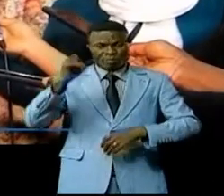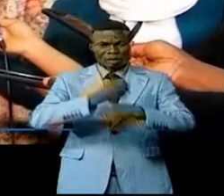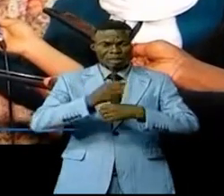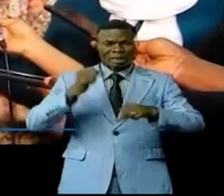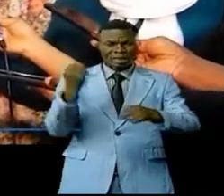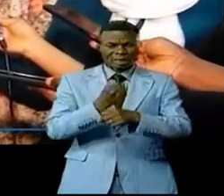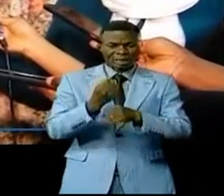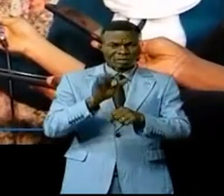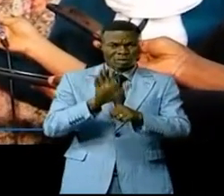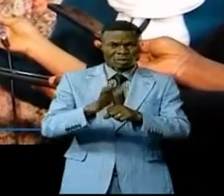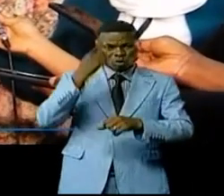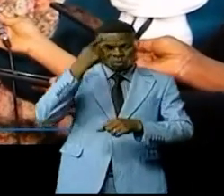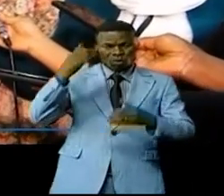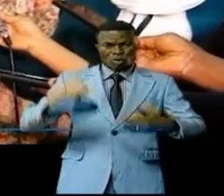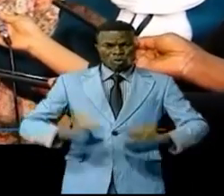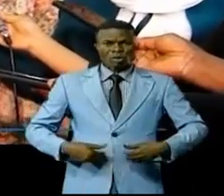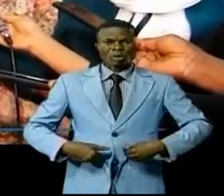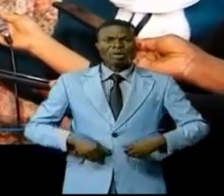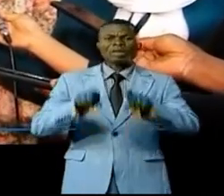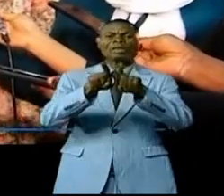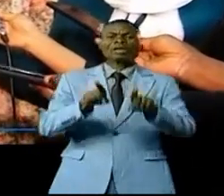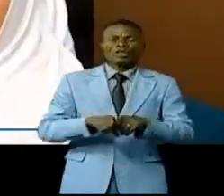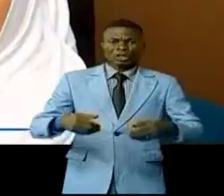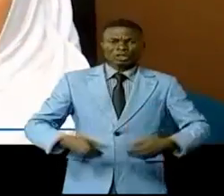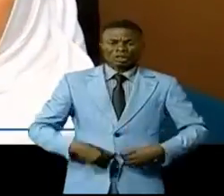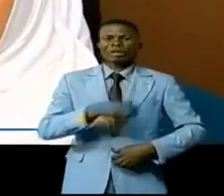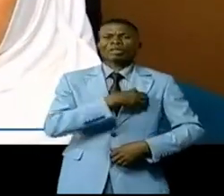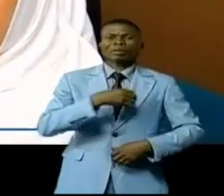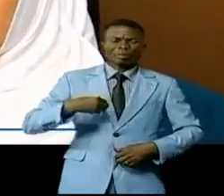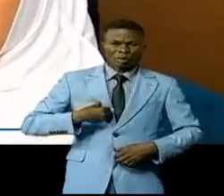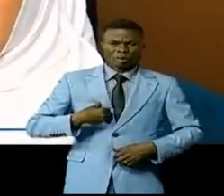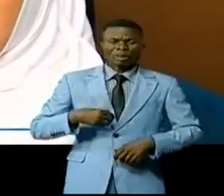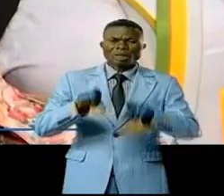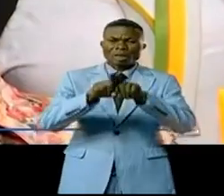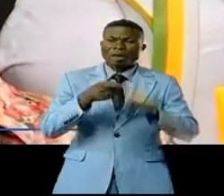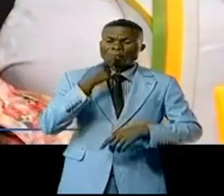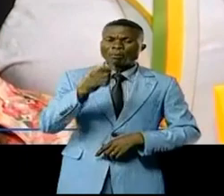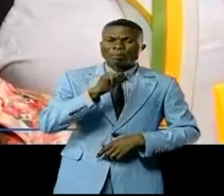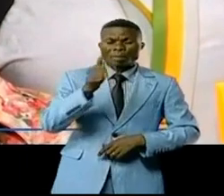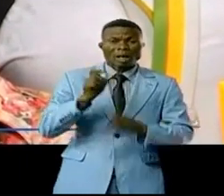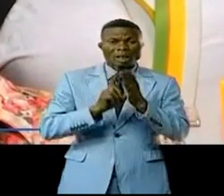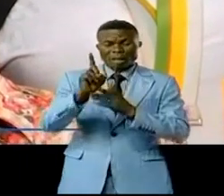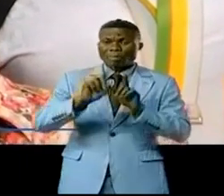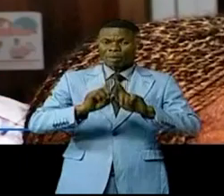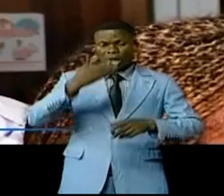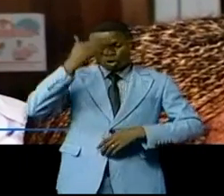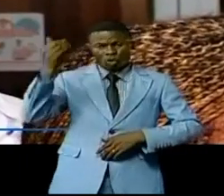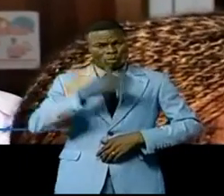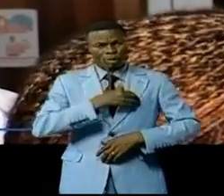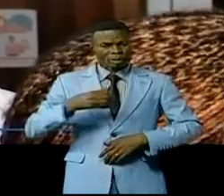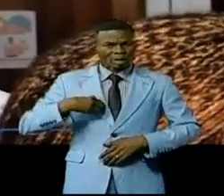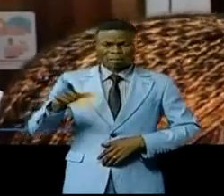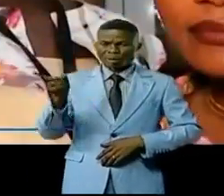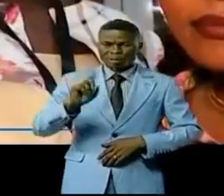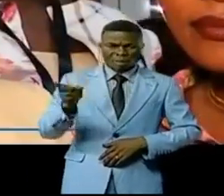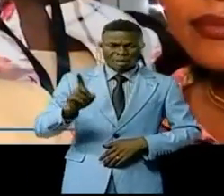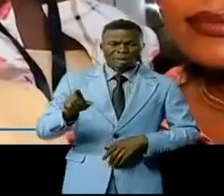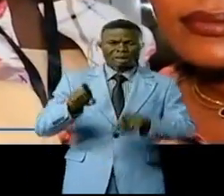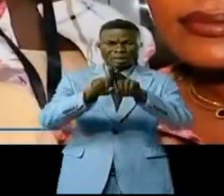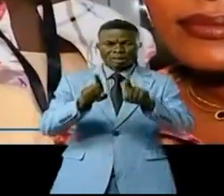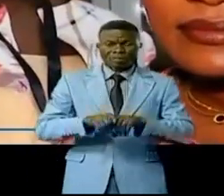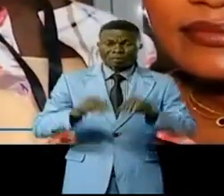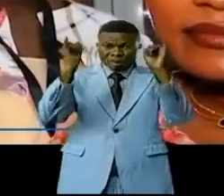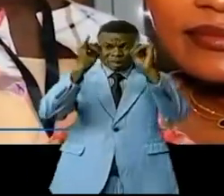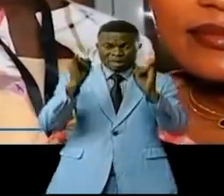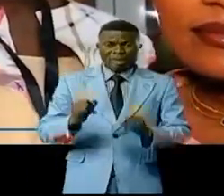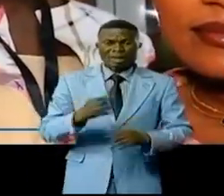de jeunes, et plus particulièrement des jeunes femmes. On ne peut pas aujourd'hui parler du développement sans parler du numérique. Et ça, parmi